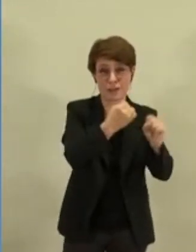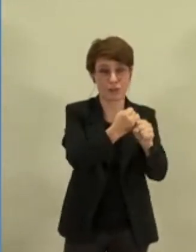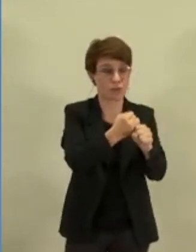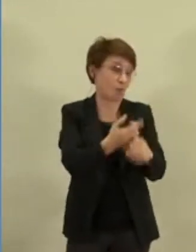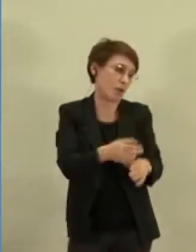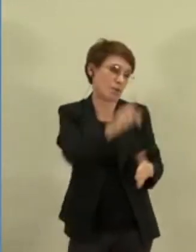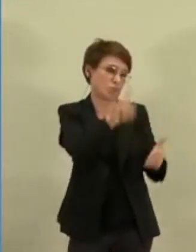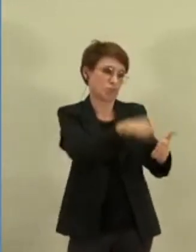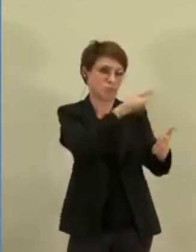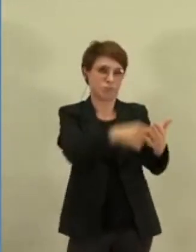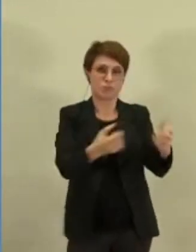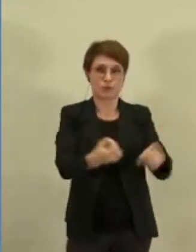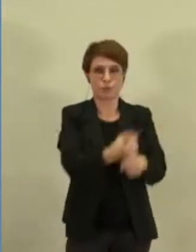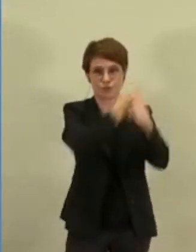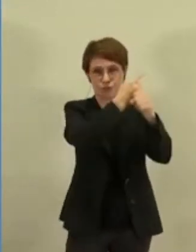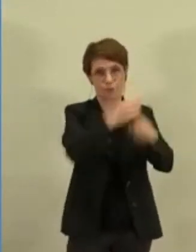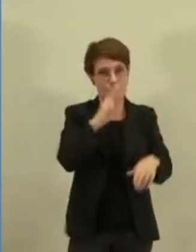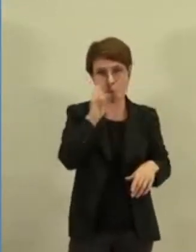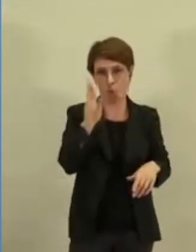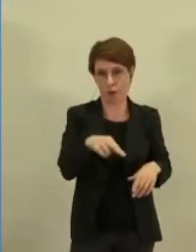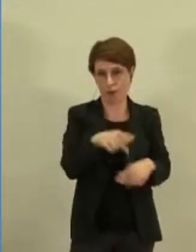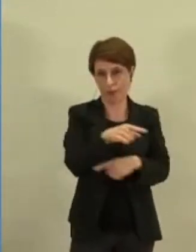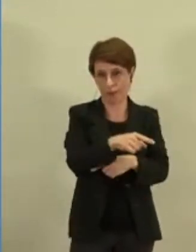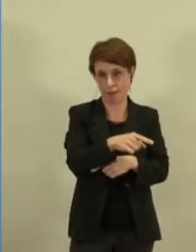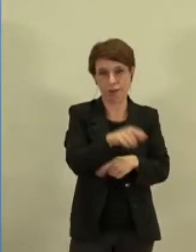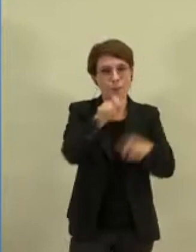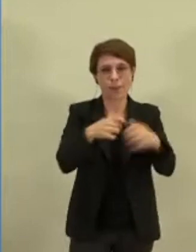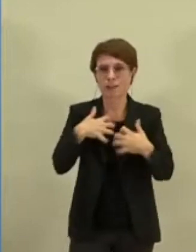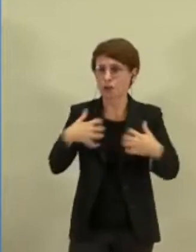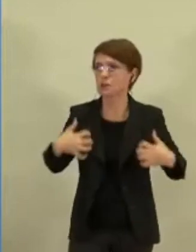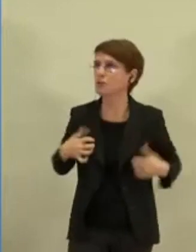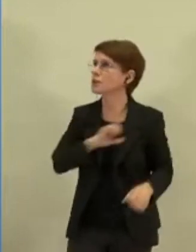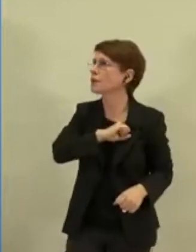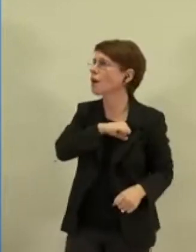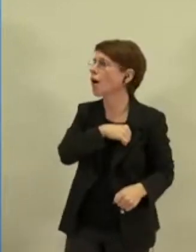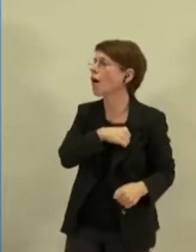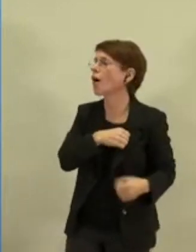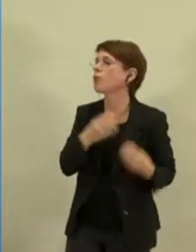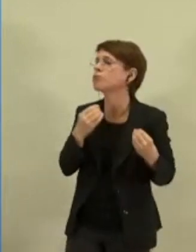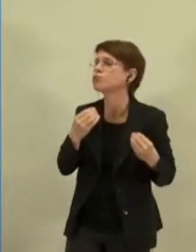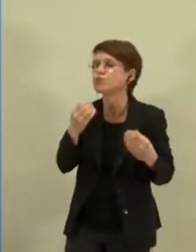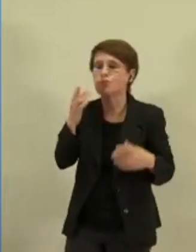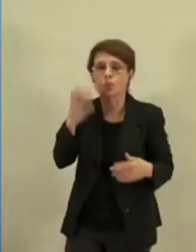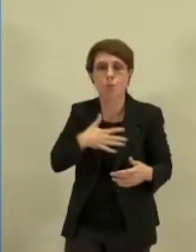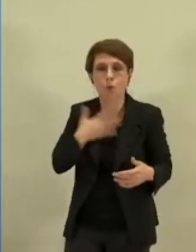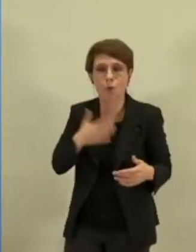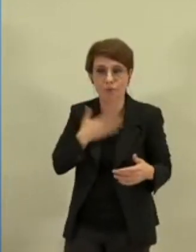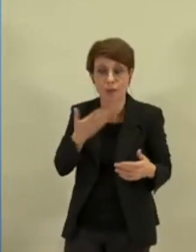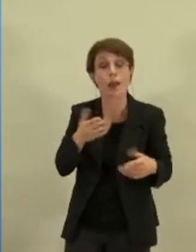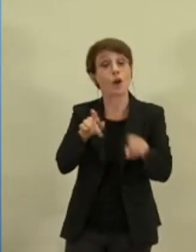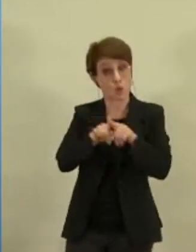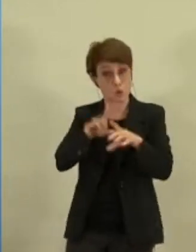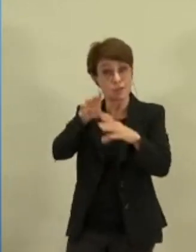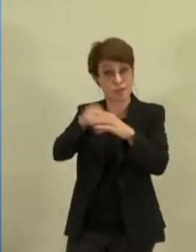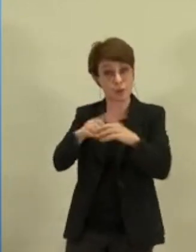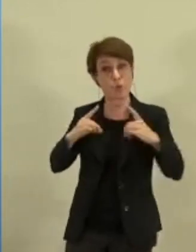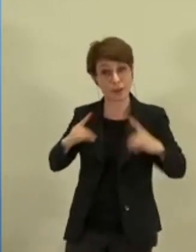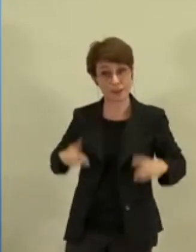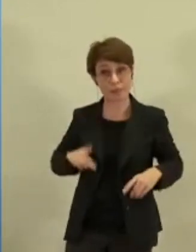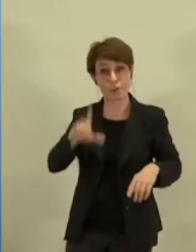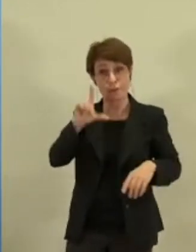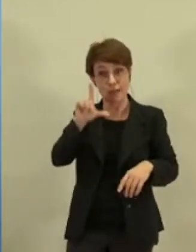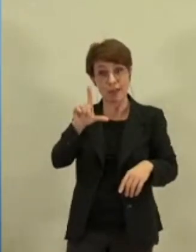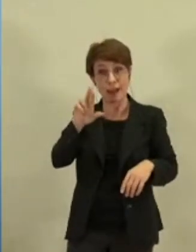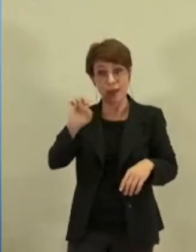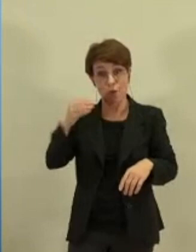l'Office d'évaluation des choix scientifiques et technologiques, dont un député LREM, Thomas Gassillou, qui sera